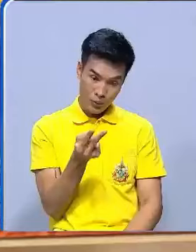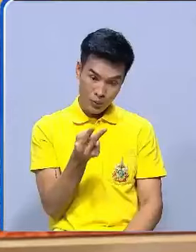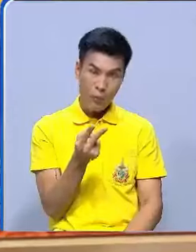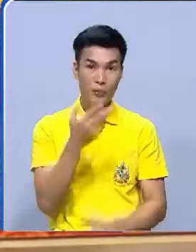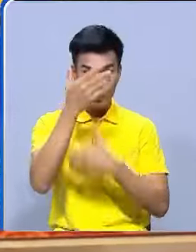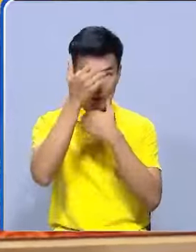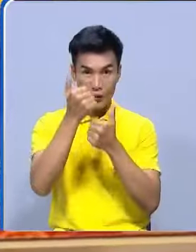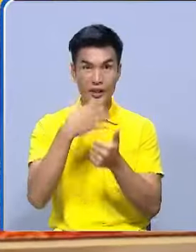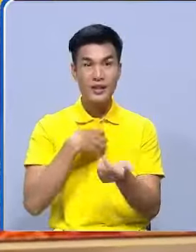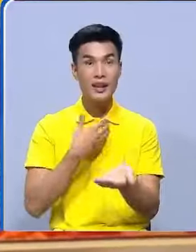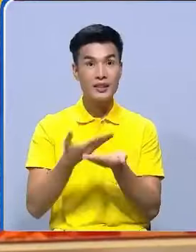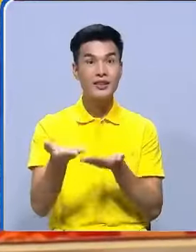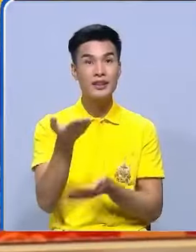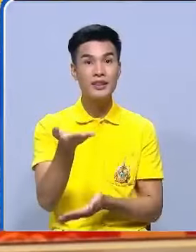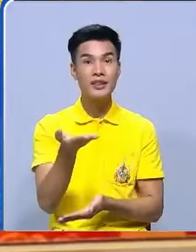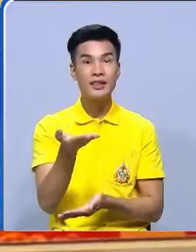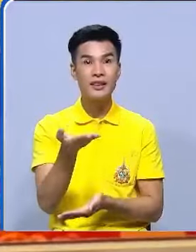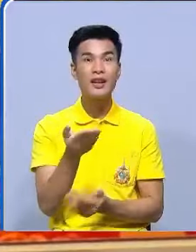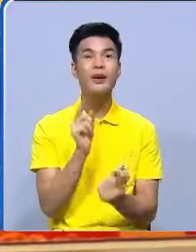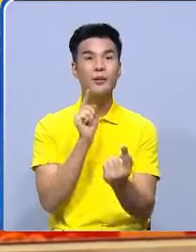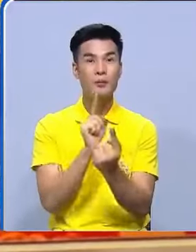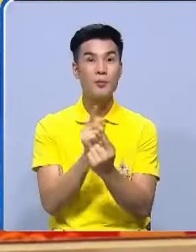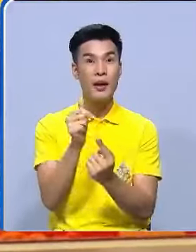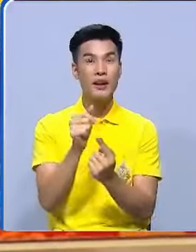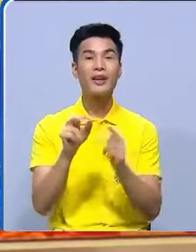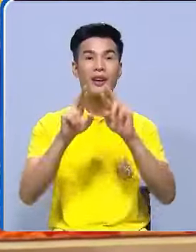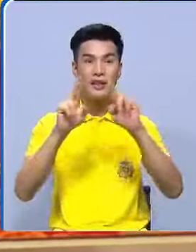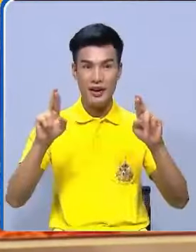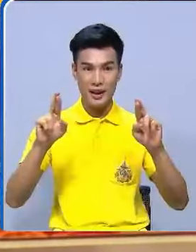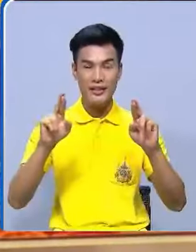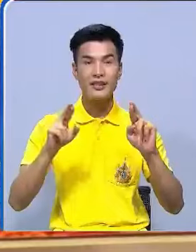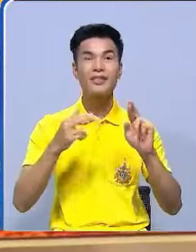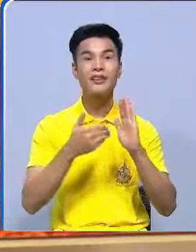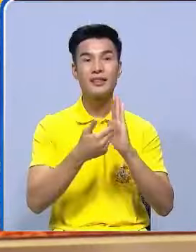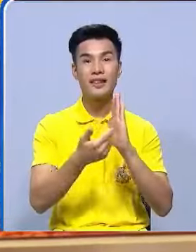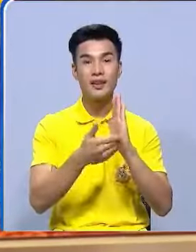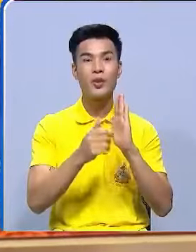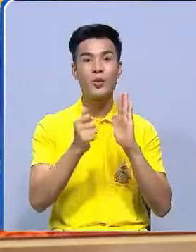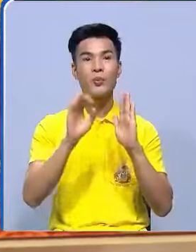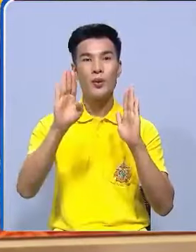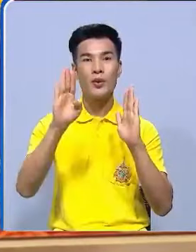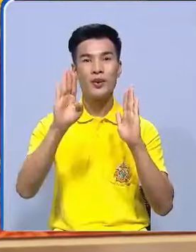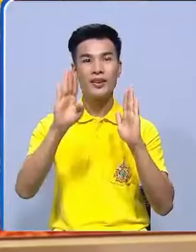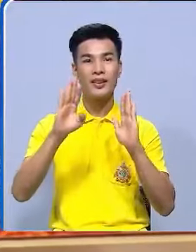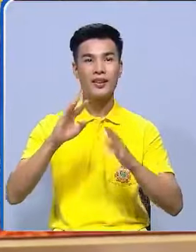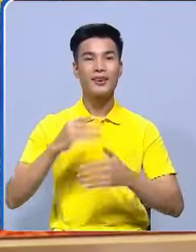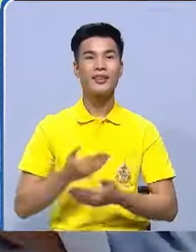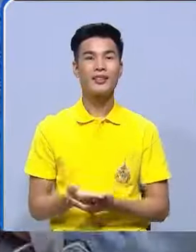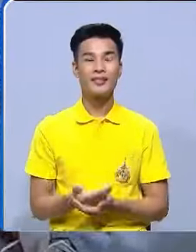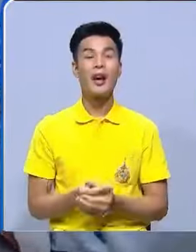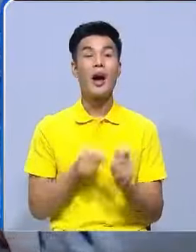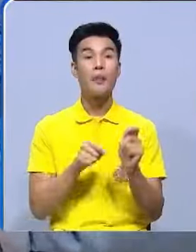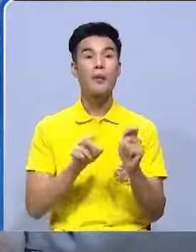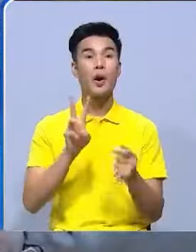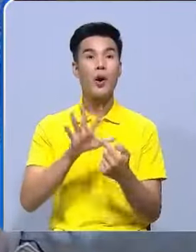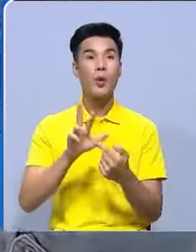ใจไส้คอเส้นนี้นะครับสามารถเข้าชมได้ที่ห้างทองวารินเยาวราชนะครับจังหวัดอุบลราชธานีอำเภอวารินชำราบนะครับ